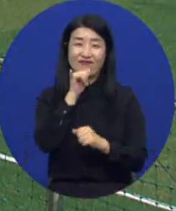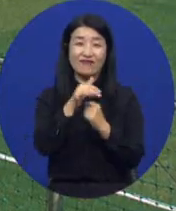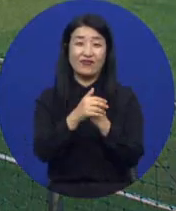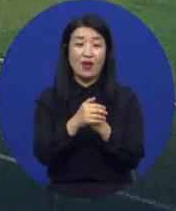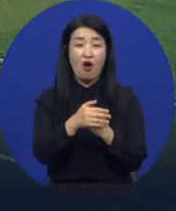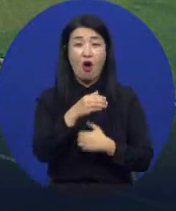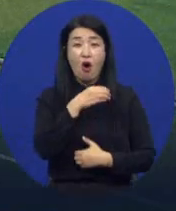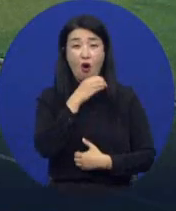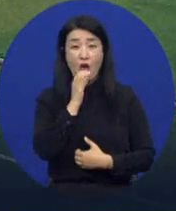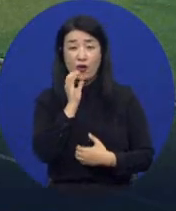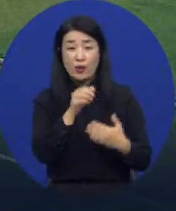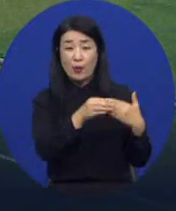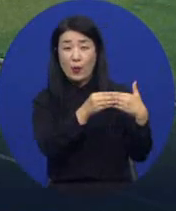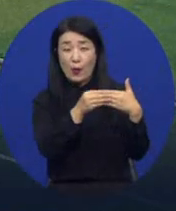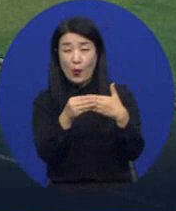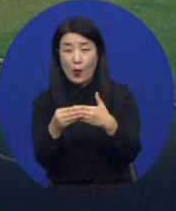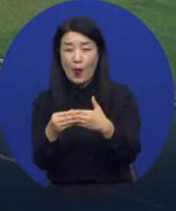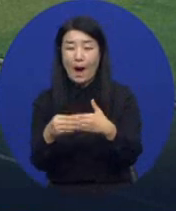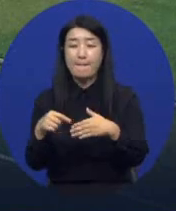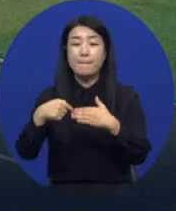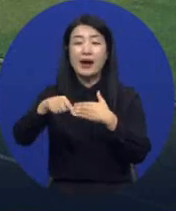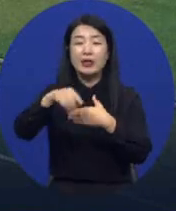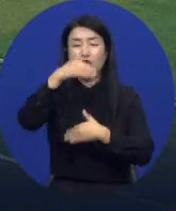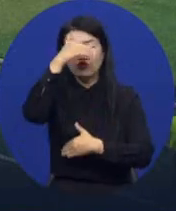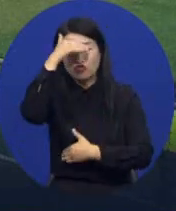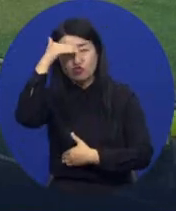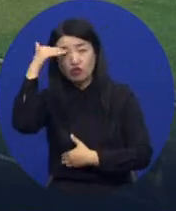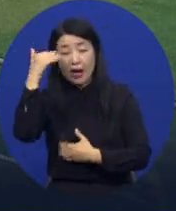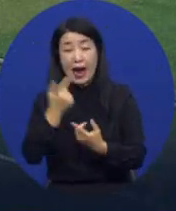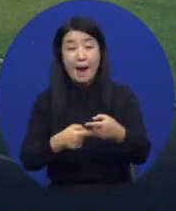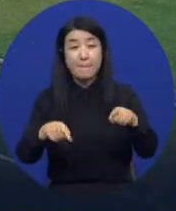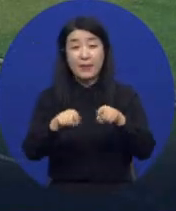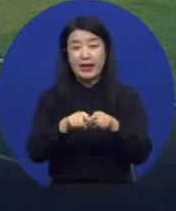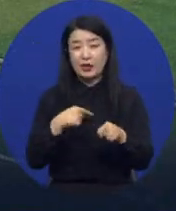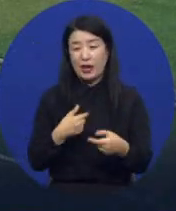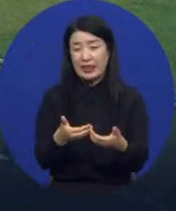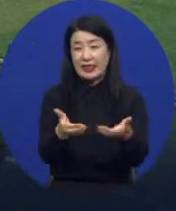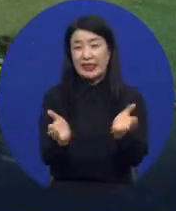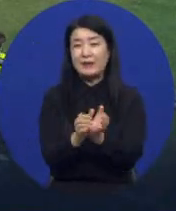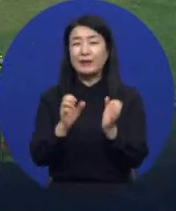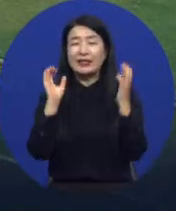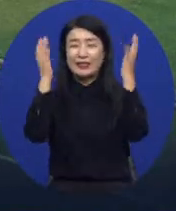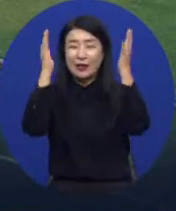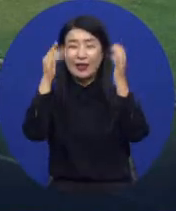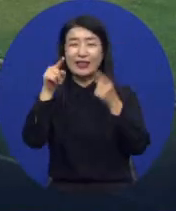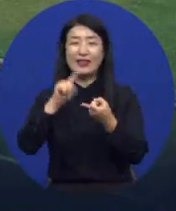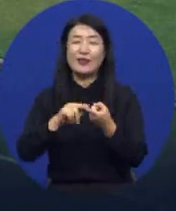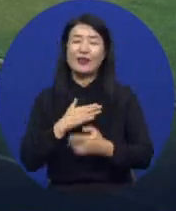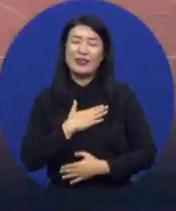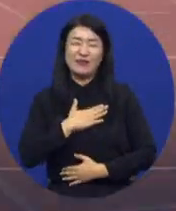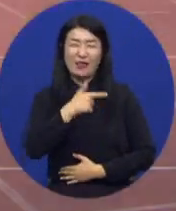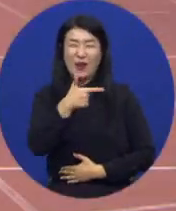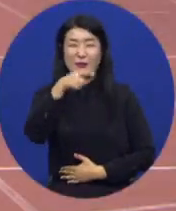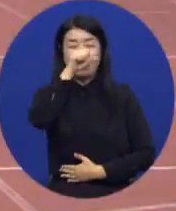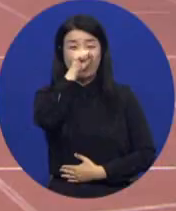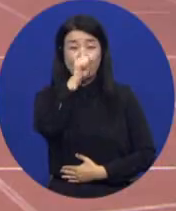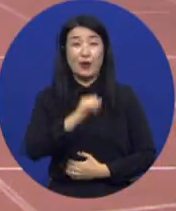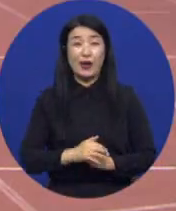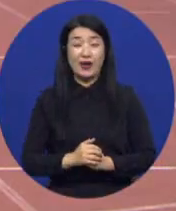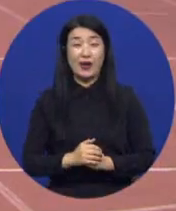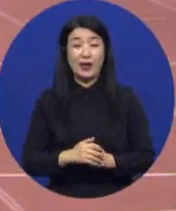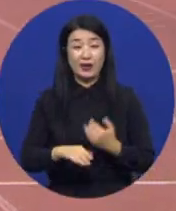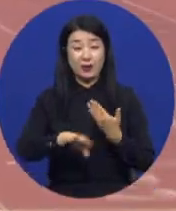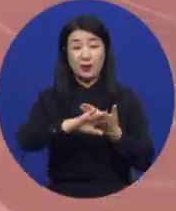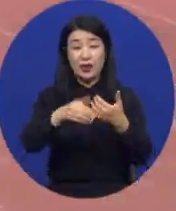모시고 밖으로 나왔다는 자체가 기분이 좋고요. 그다음에 함께 이제 저희 팀을 응원하는 그 자체도 되게 기분이 좋습니다. 또